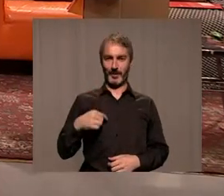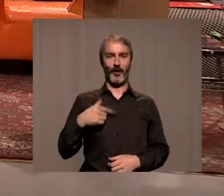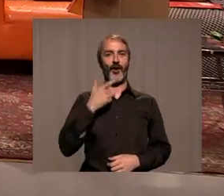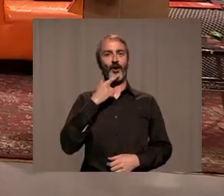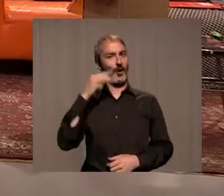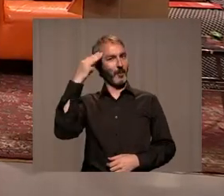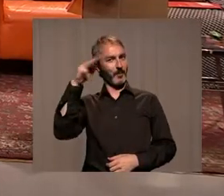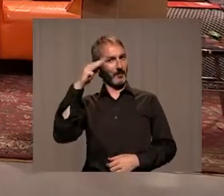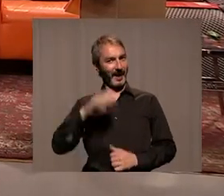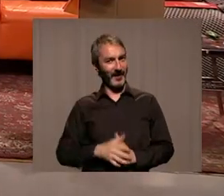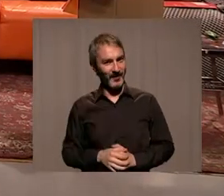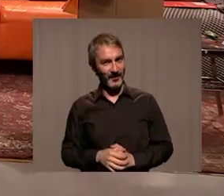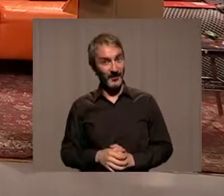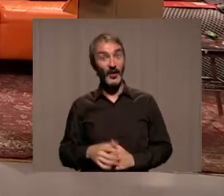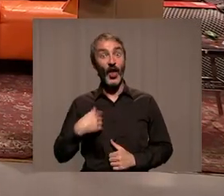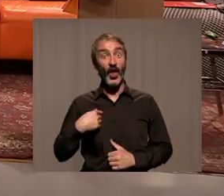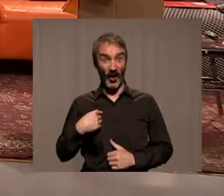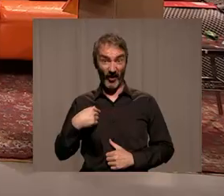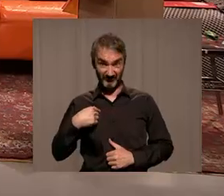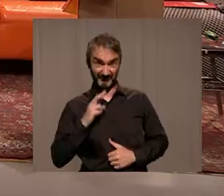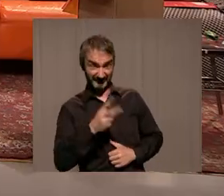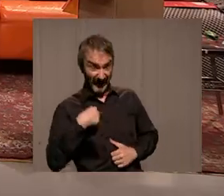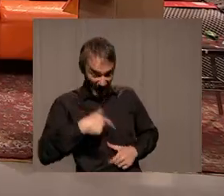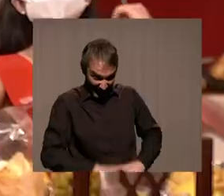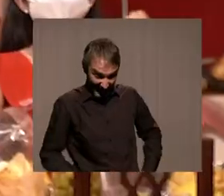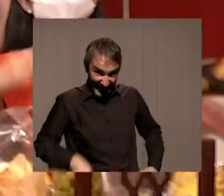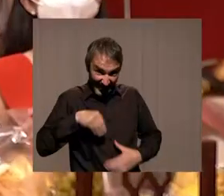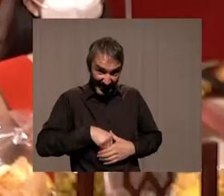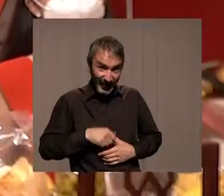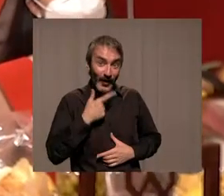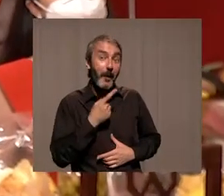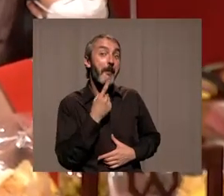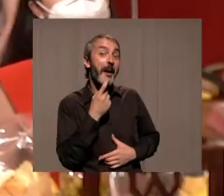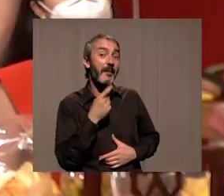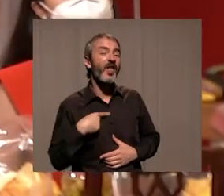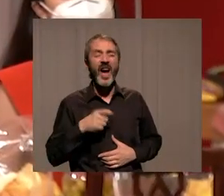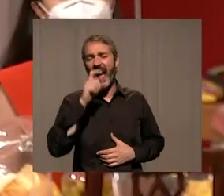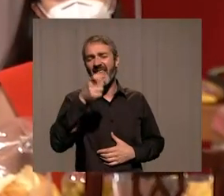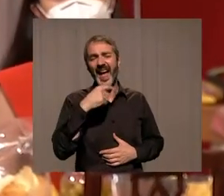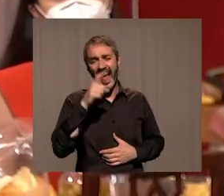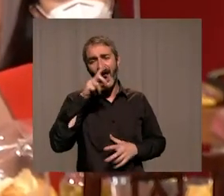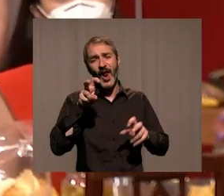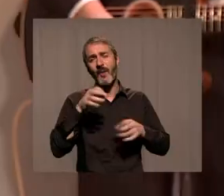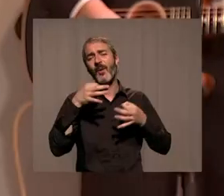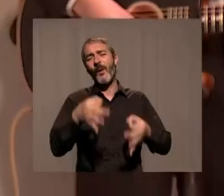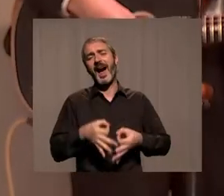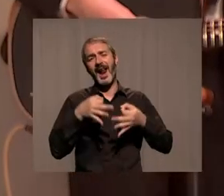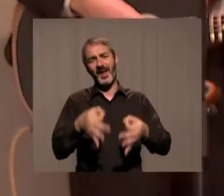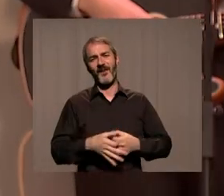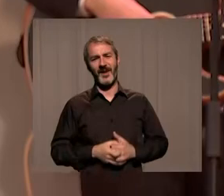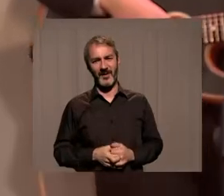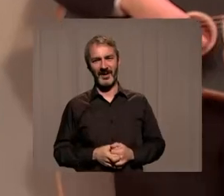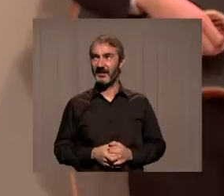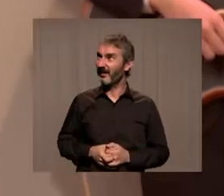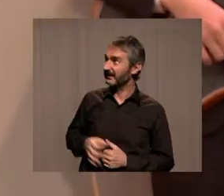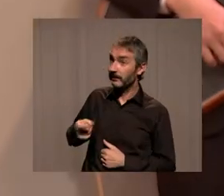també és veritat. Jo no es veu, però duc els calçotets de color vermell. Ah, val. Sempre, sí, des de... Veu, sí. Són els mateixos de Cap d'Any. Els vaig arrossegant.